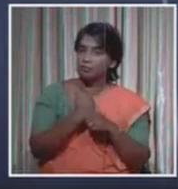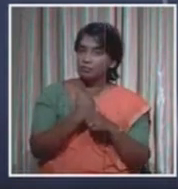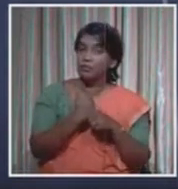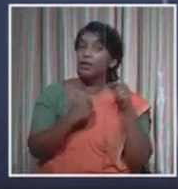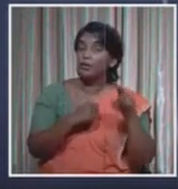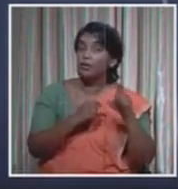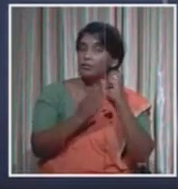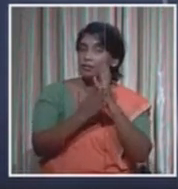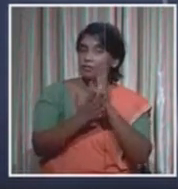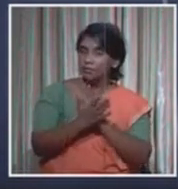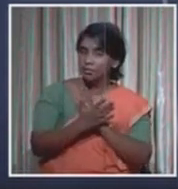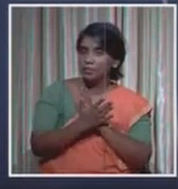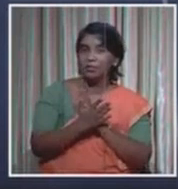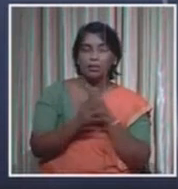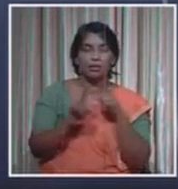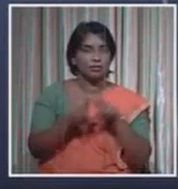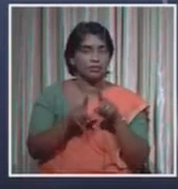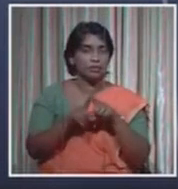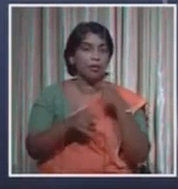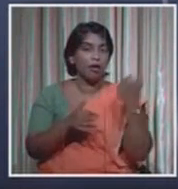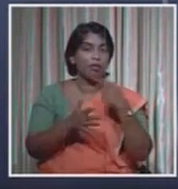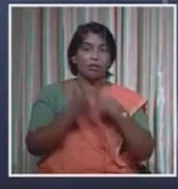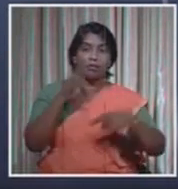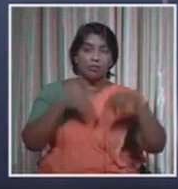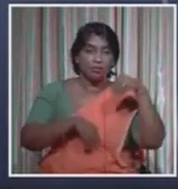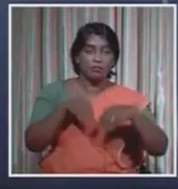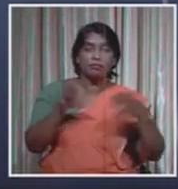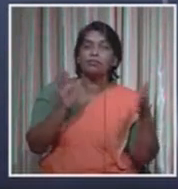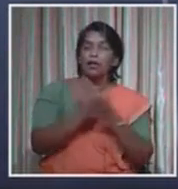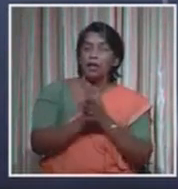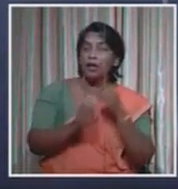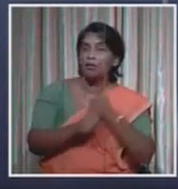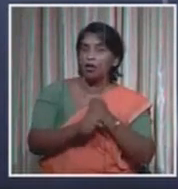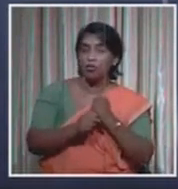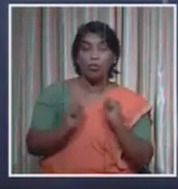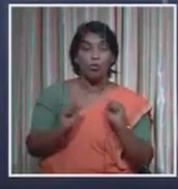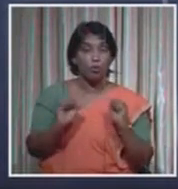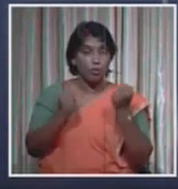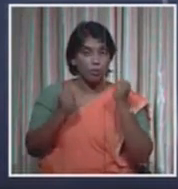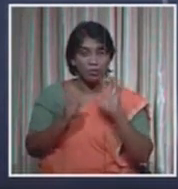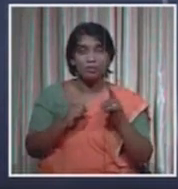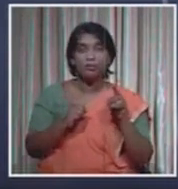ඒ ව්‍යවස්ථාව සමඟ අලුත් ප්‍රතිවරණ ක්‍රමයක් ගේන්න ආණ්ඩු උත්සාහ කරනකොට